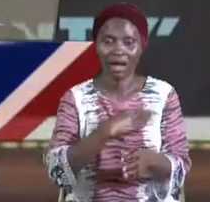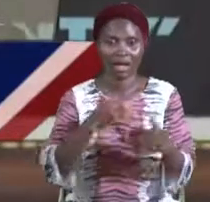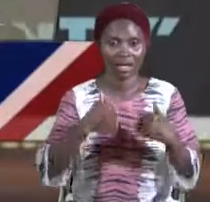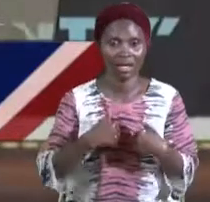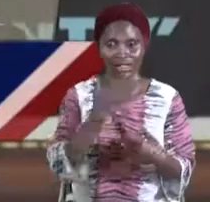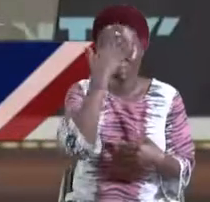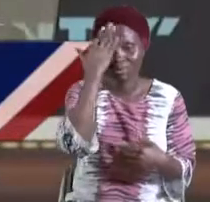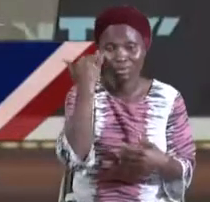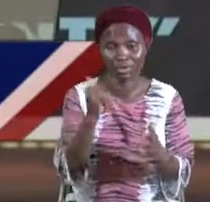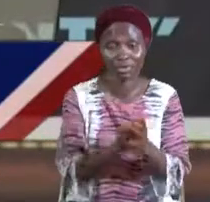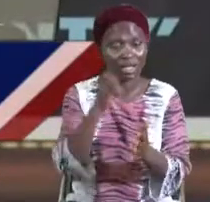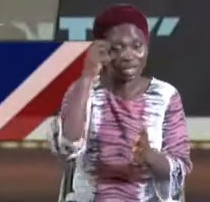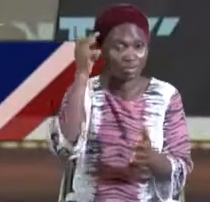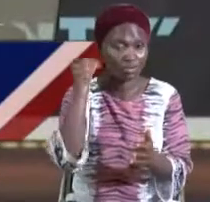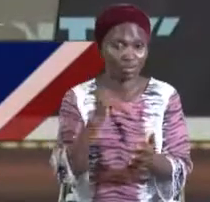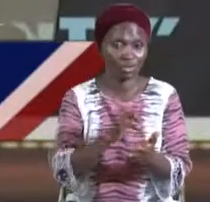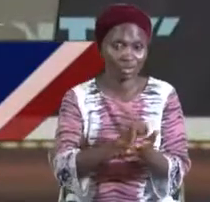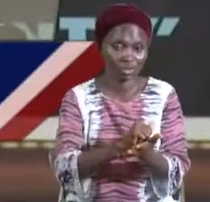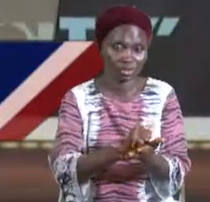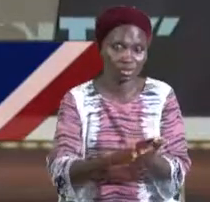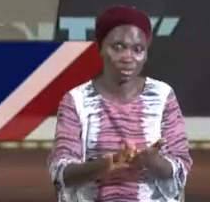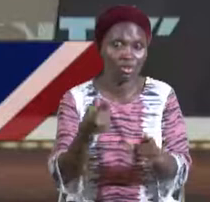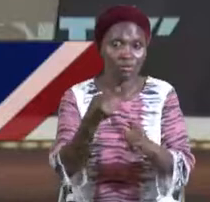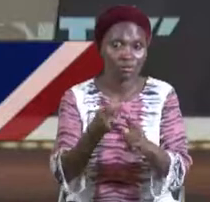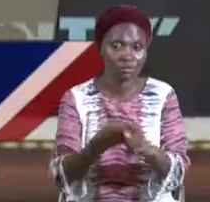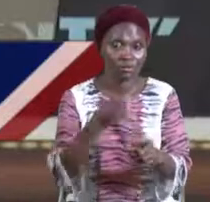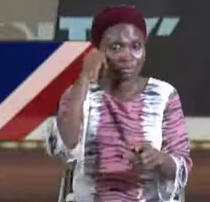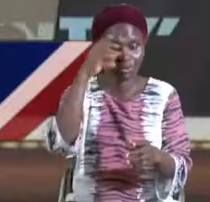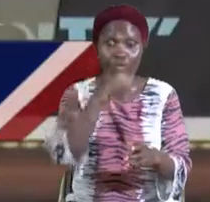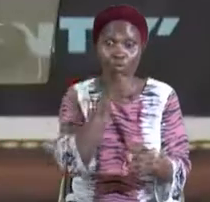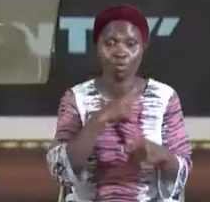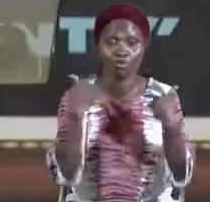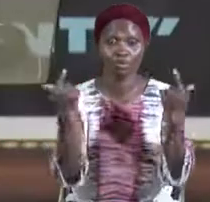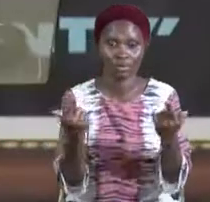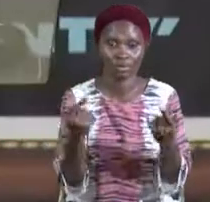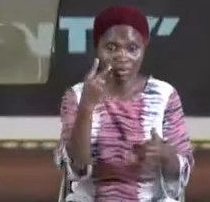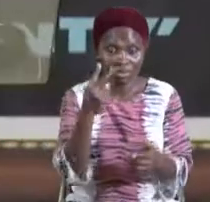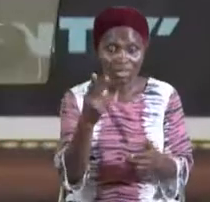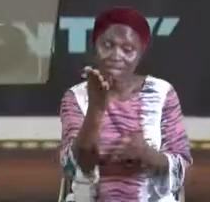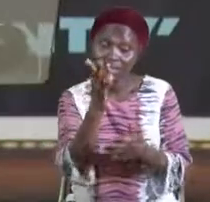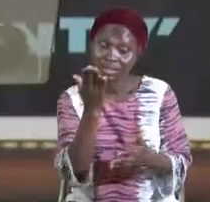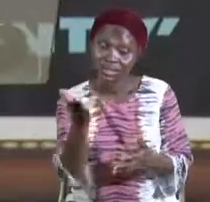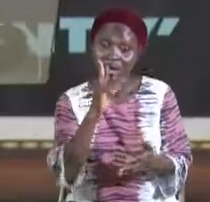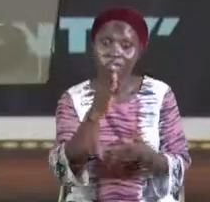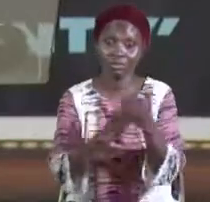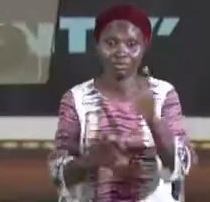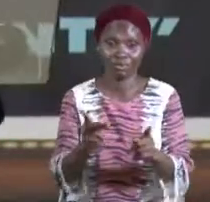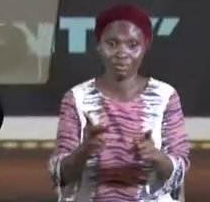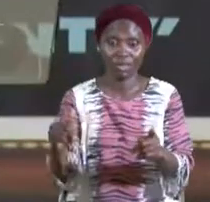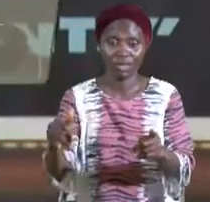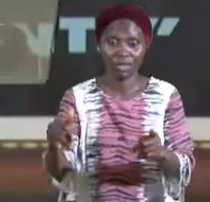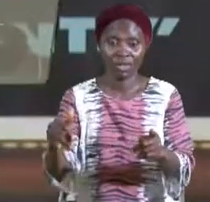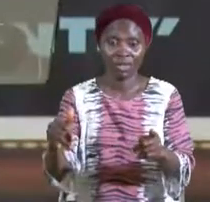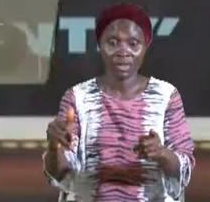en oubli la purification de ses anciens péchés. Vous voyez, il y a des gens, ils ont reçu la première